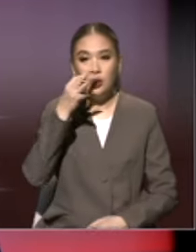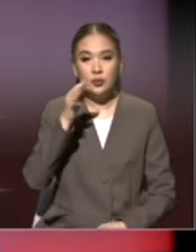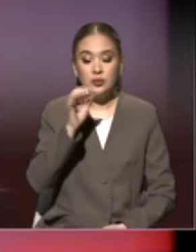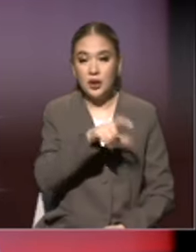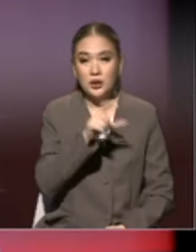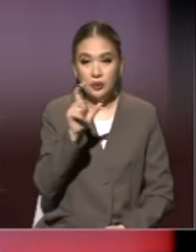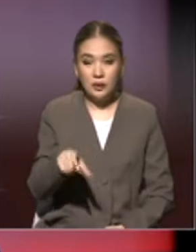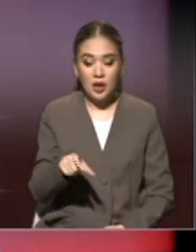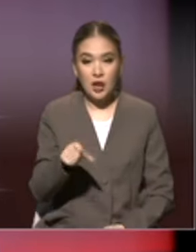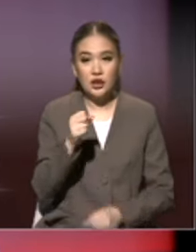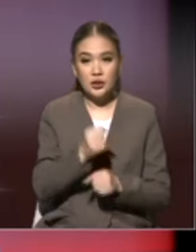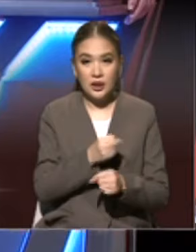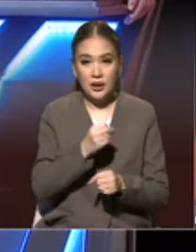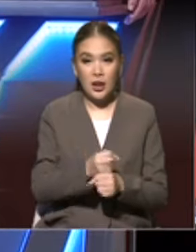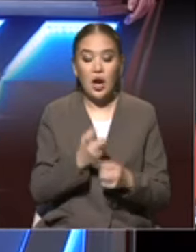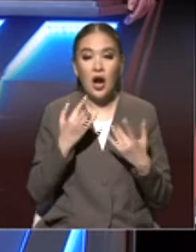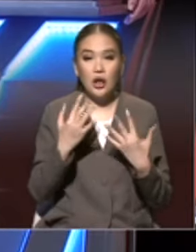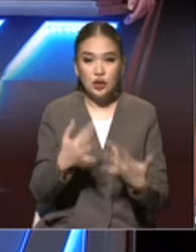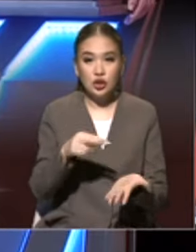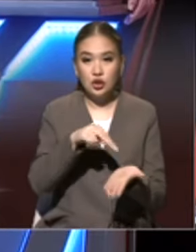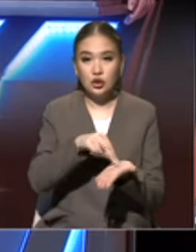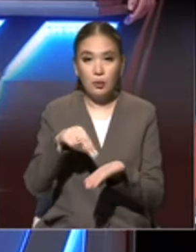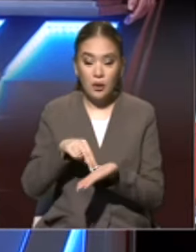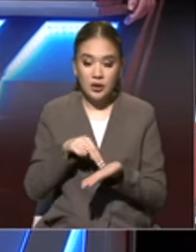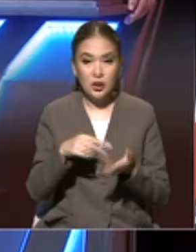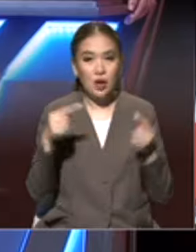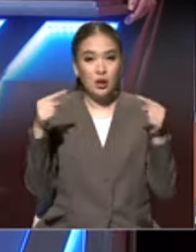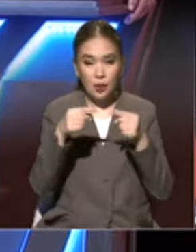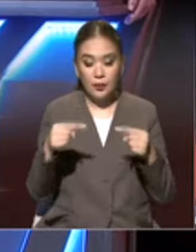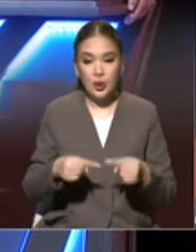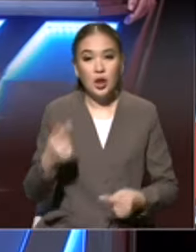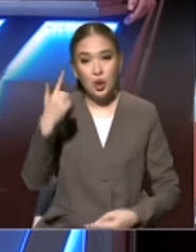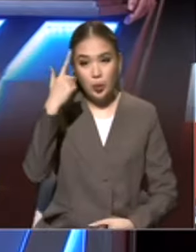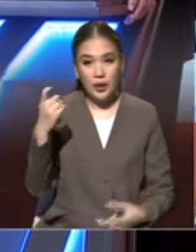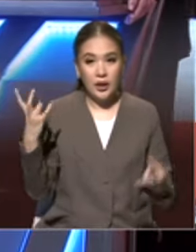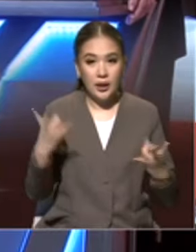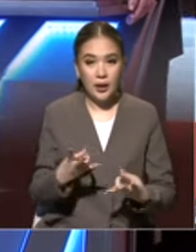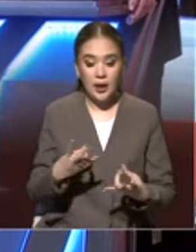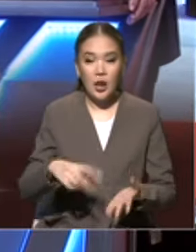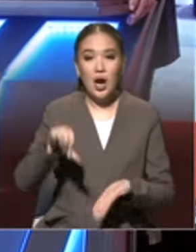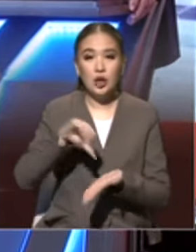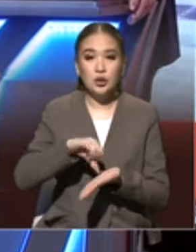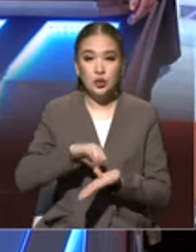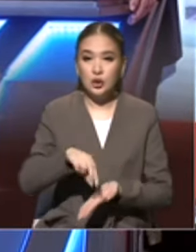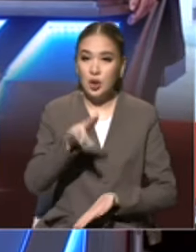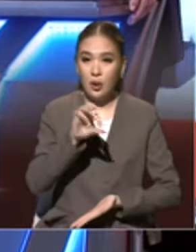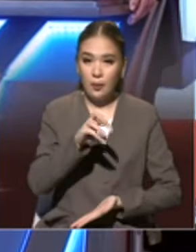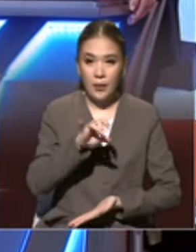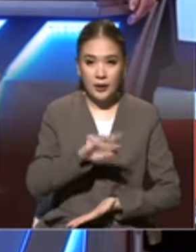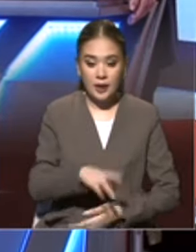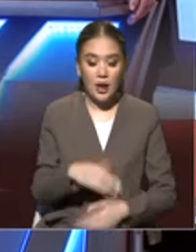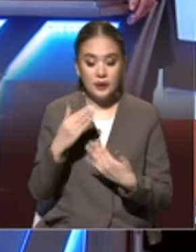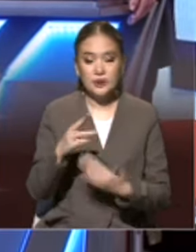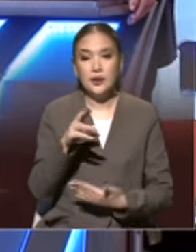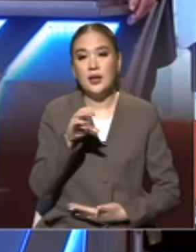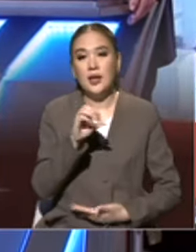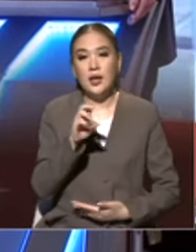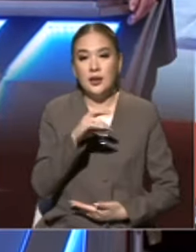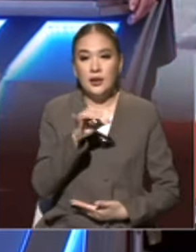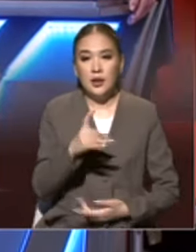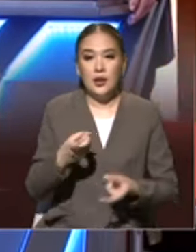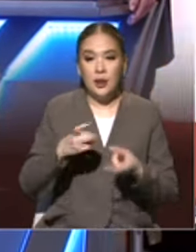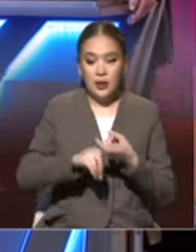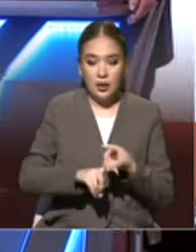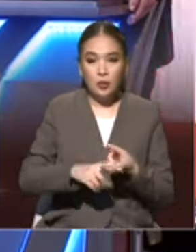кезде оның қанша сома болатынын құпия болу керек. Оған қатысушы компаниялар сол тендерге қарай